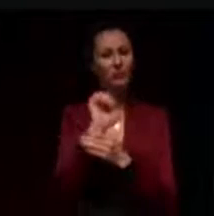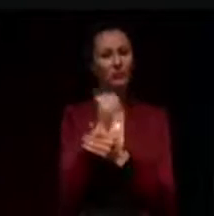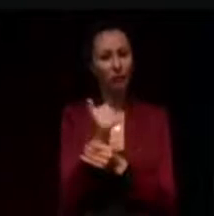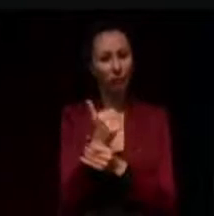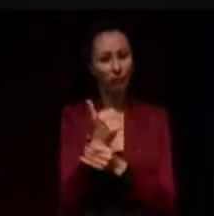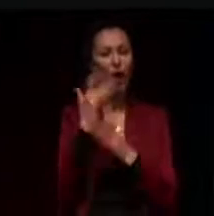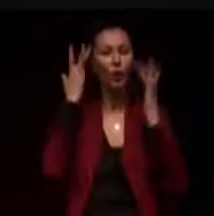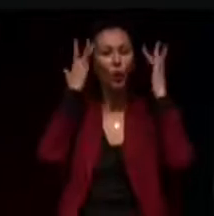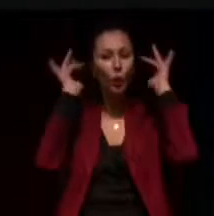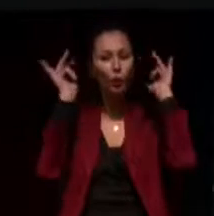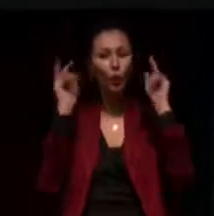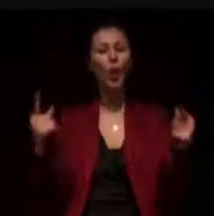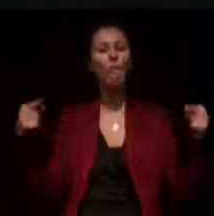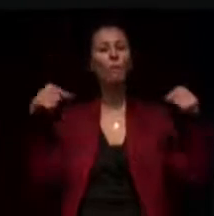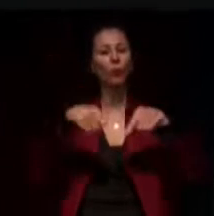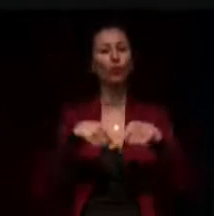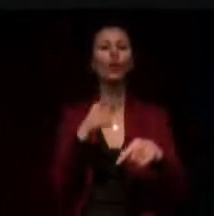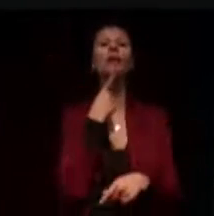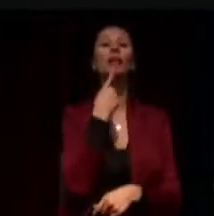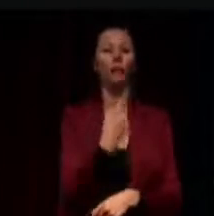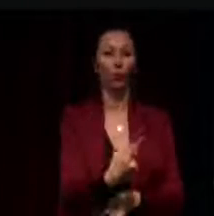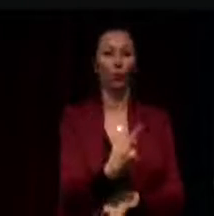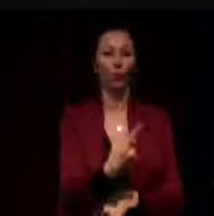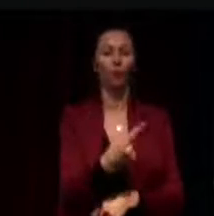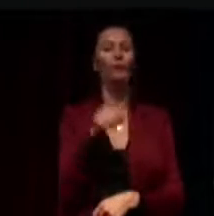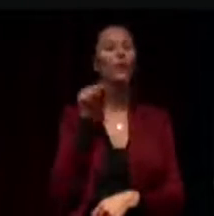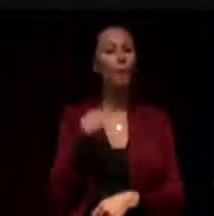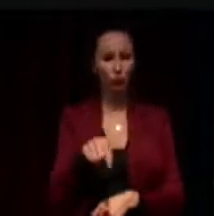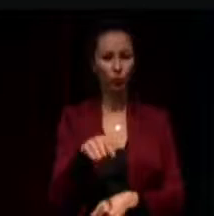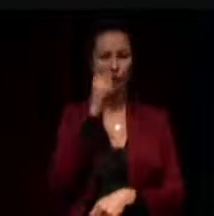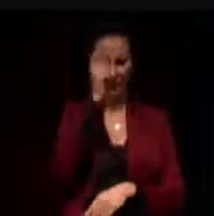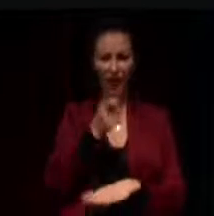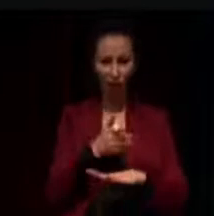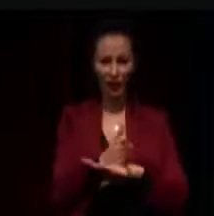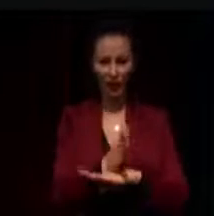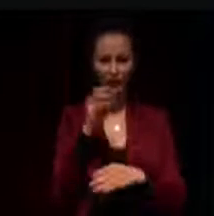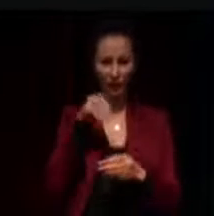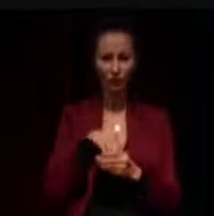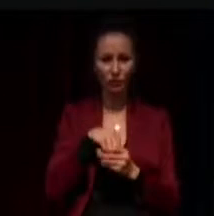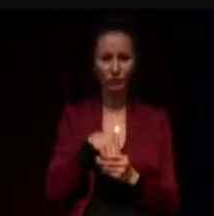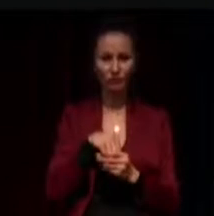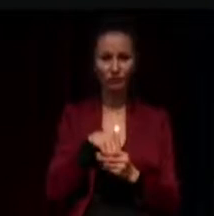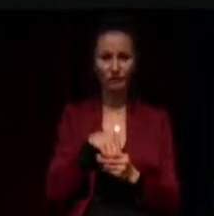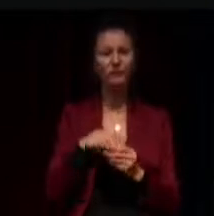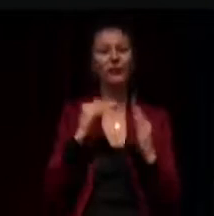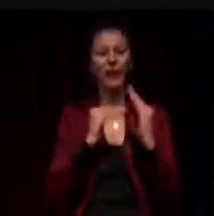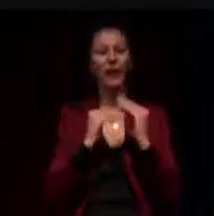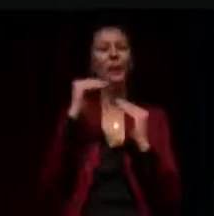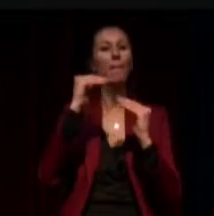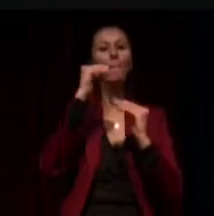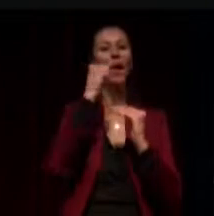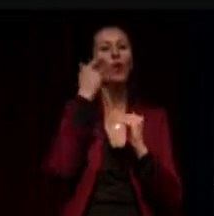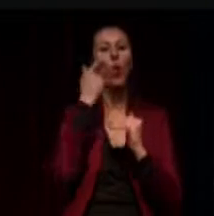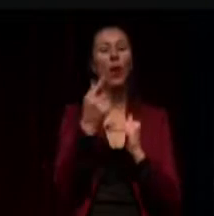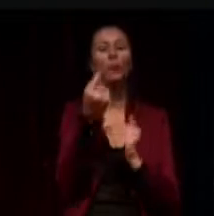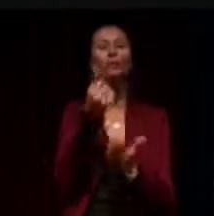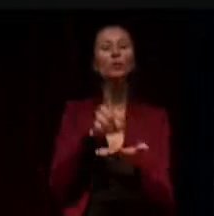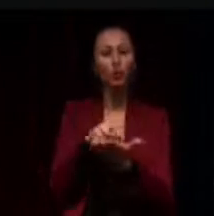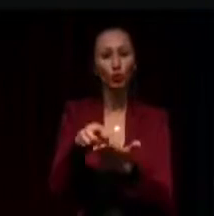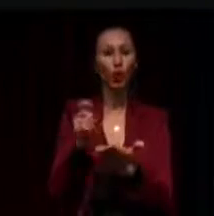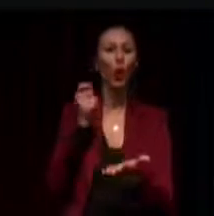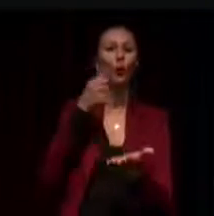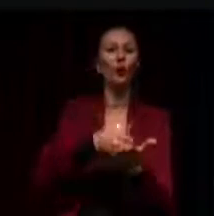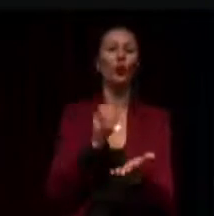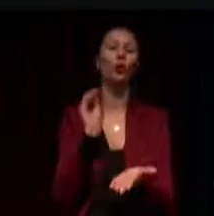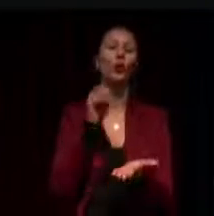sanatla, kültürle buluşturacağız diyordu. Bunun gerçekleşmesi için de kademeli olarak bütçeye